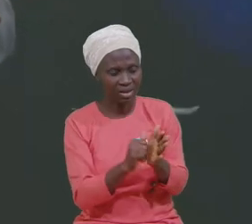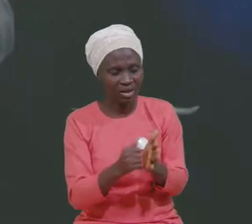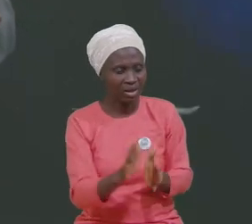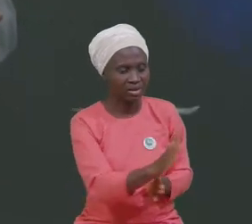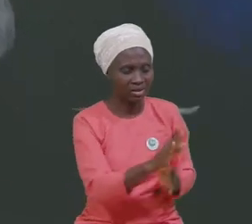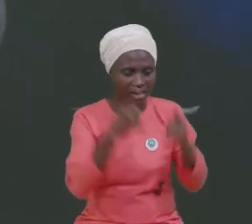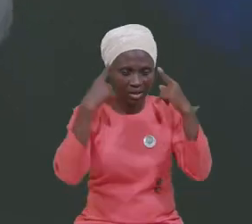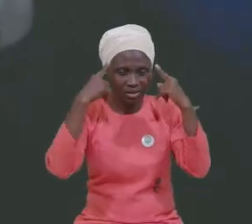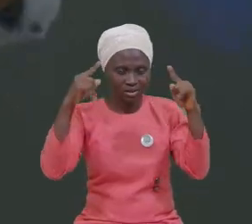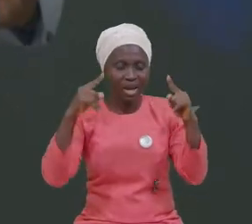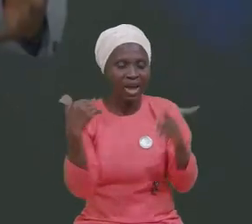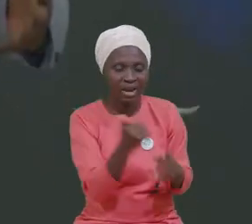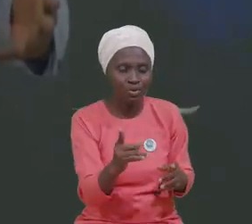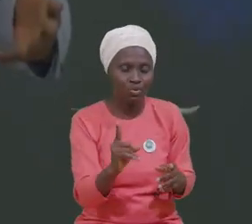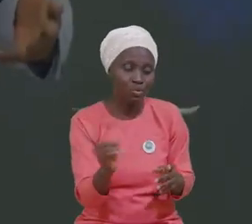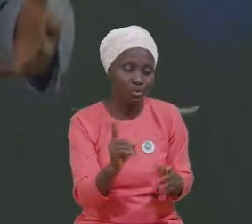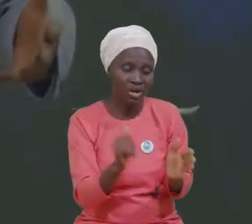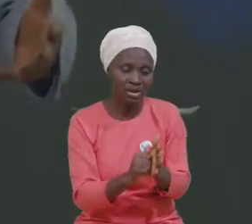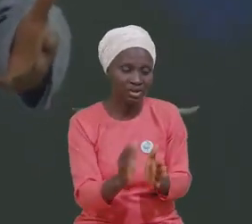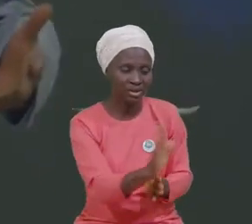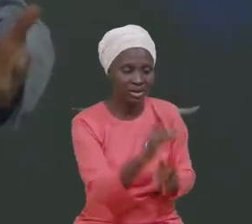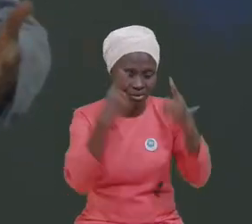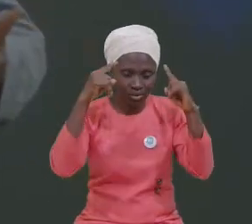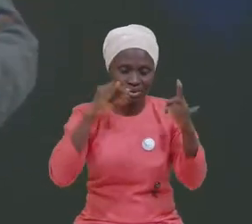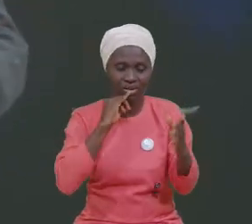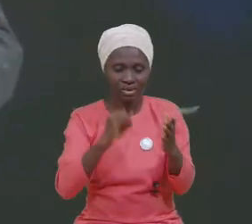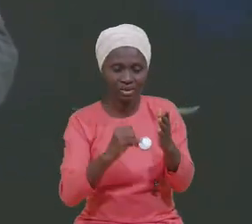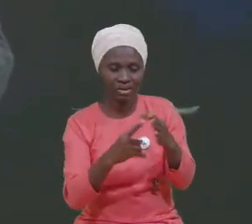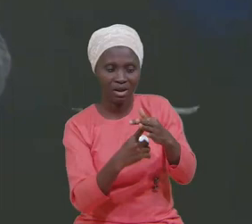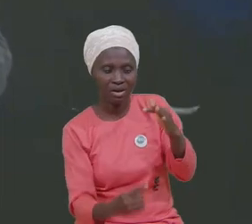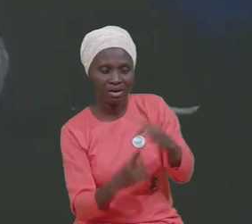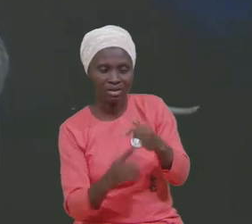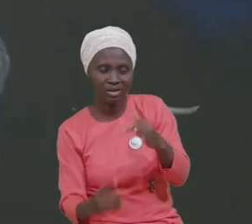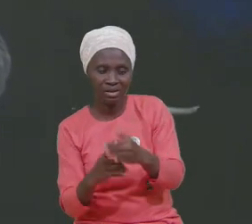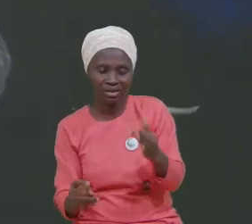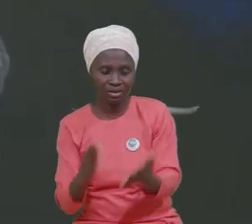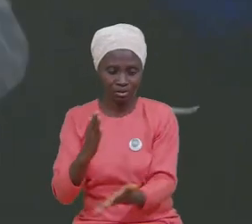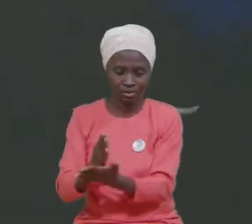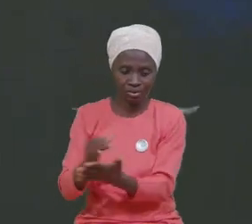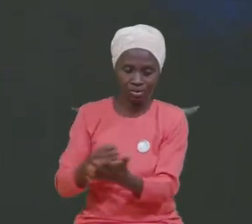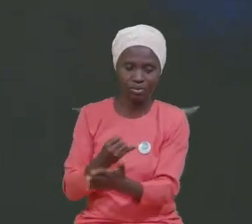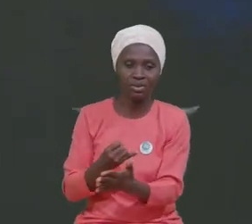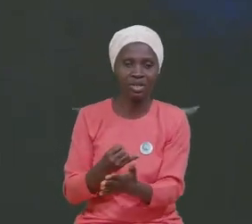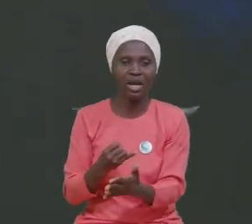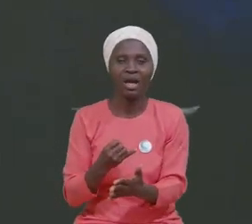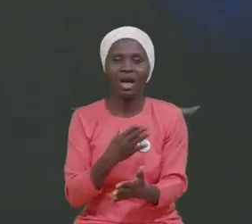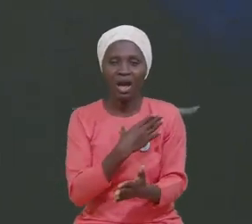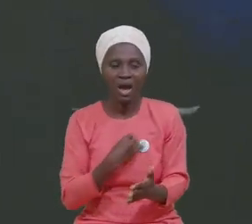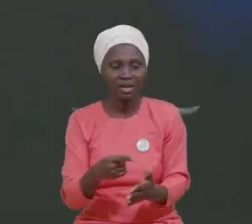qui parlent partout que leur succès s'infiltre et l'eau de vie s'infiltre de leur vie, de leur